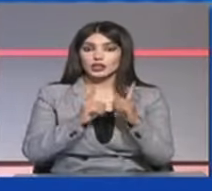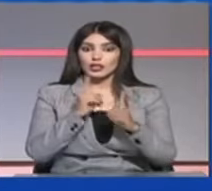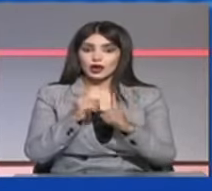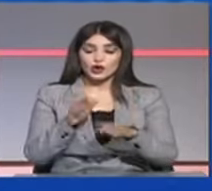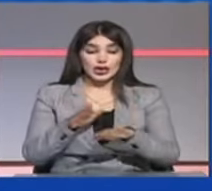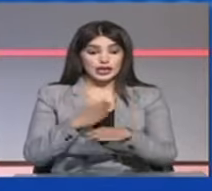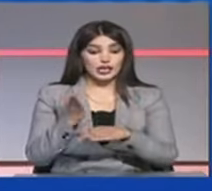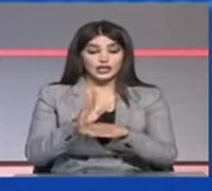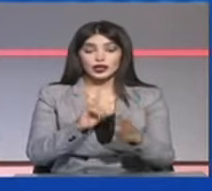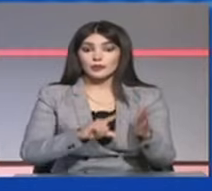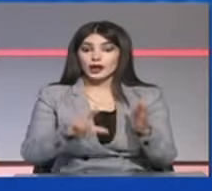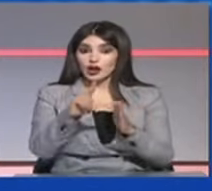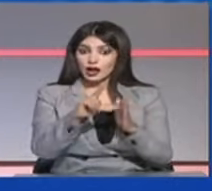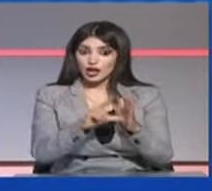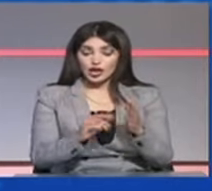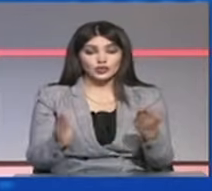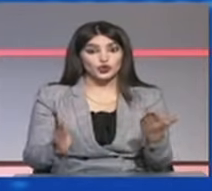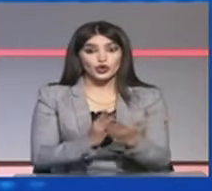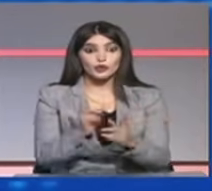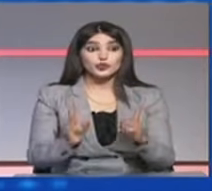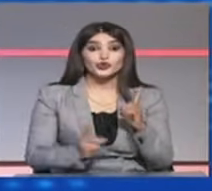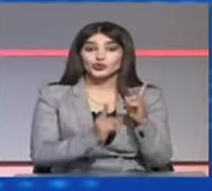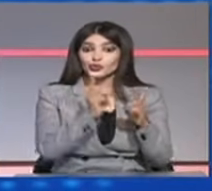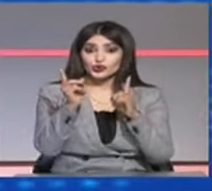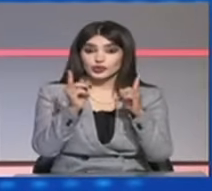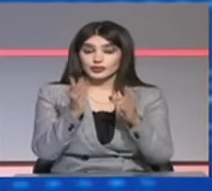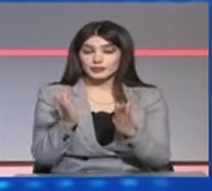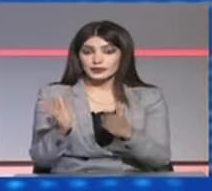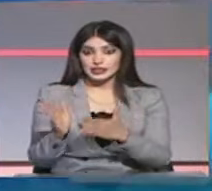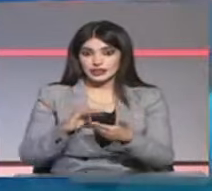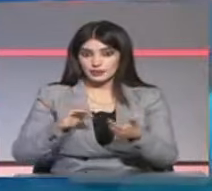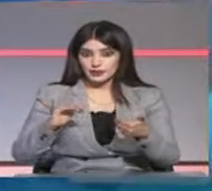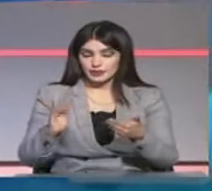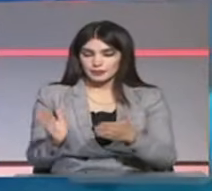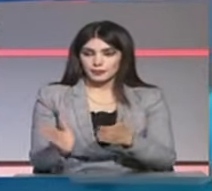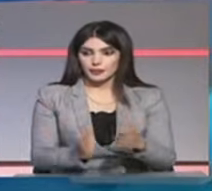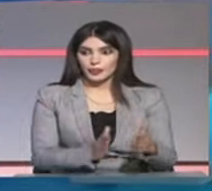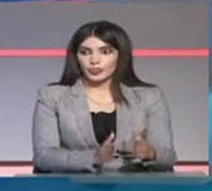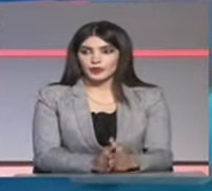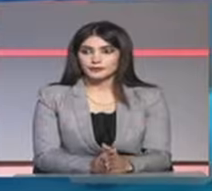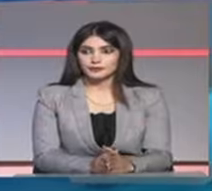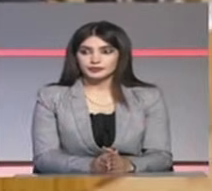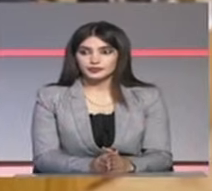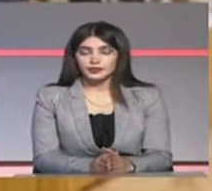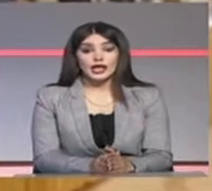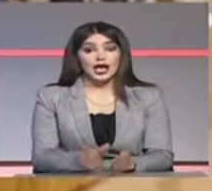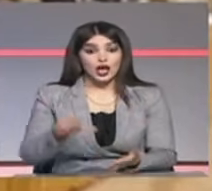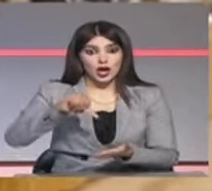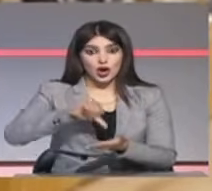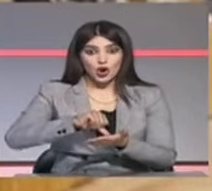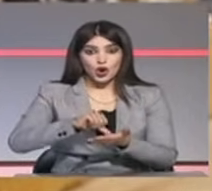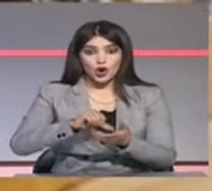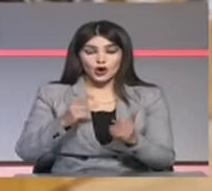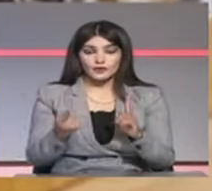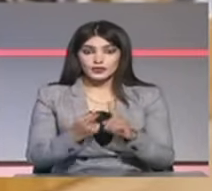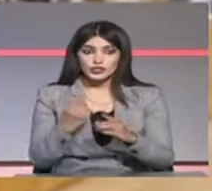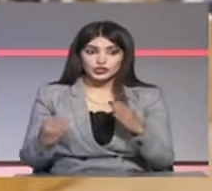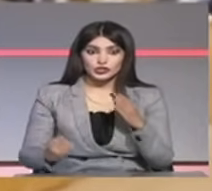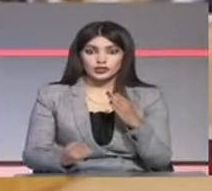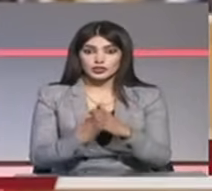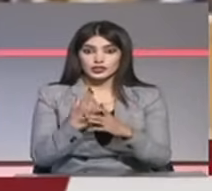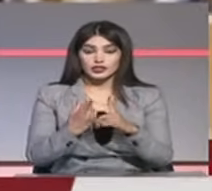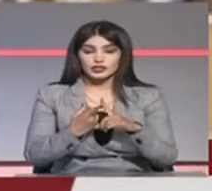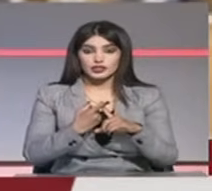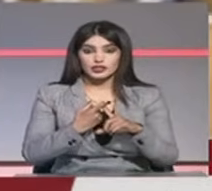القانونيه على هذه المشاريع النوويه السلميه ايران اليوم ثلاثه جديده من اجهزه